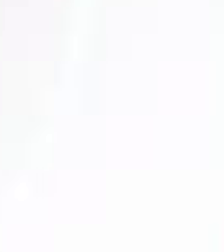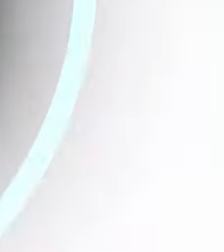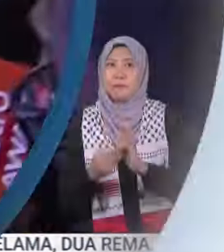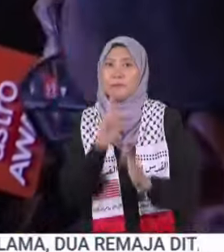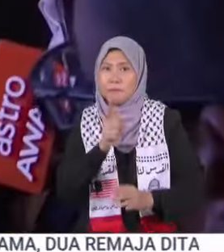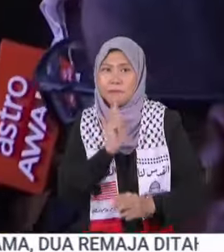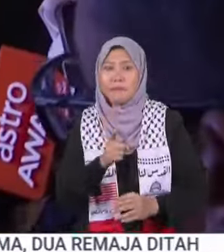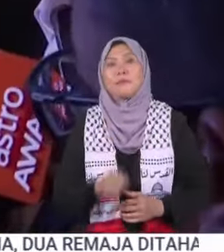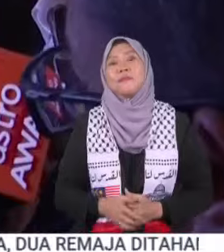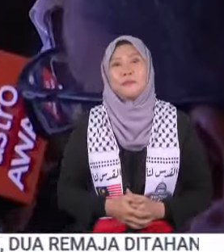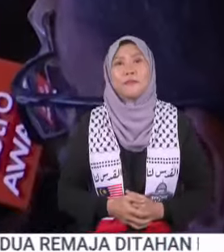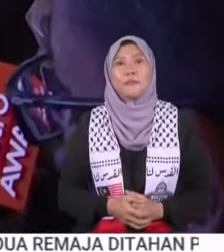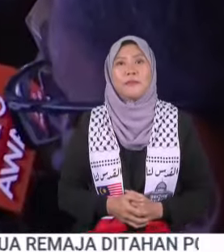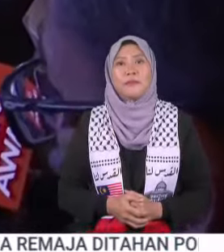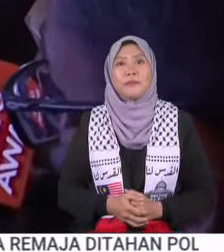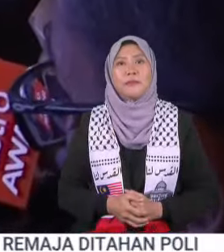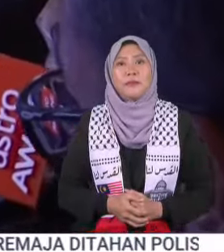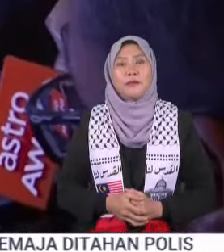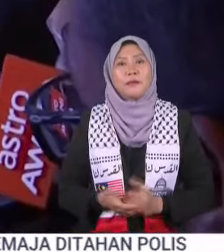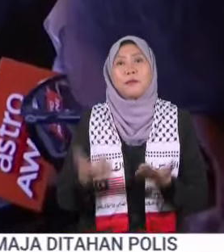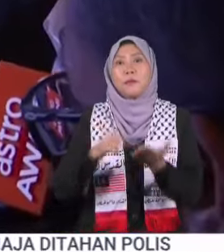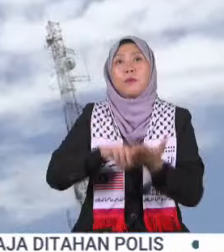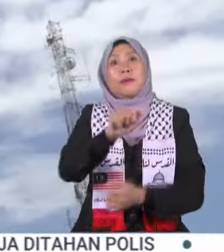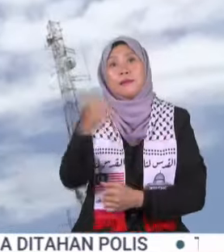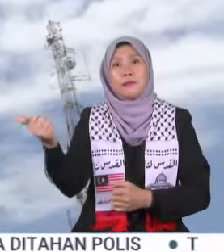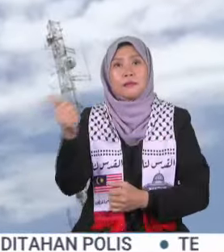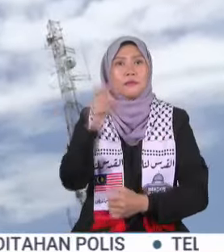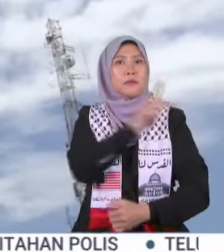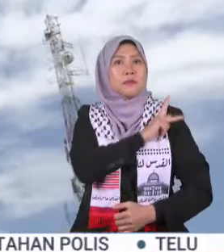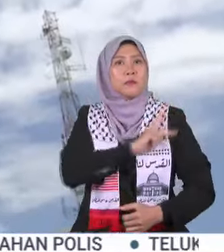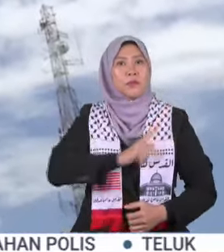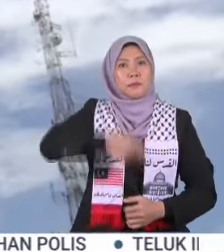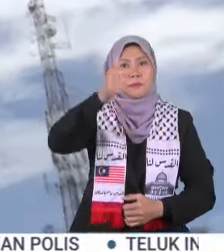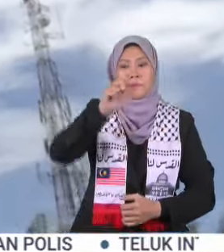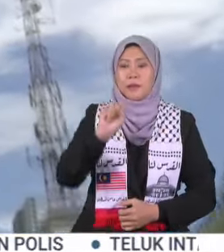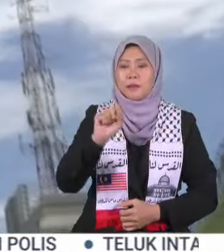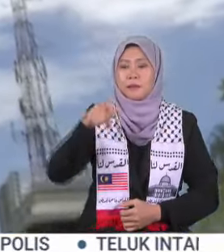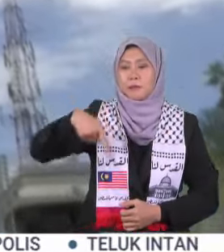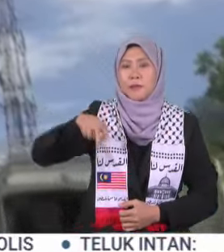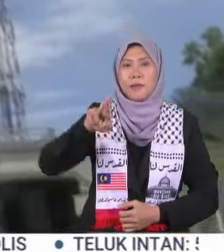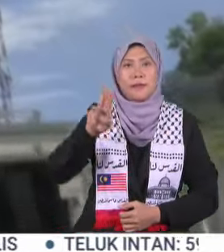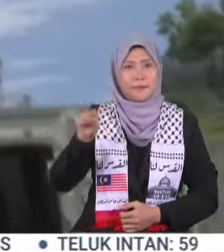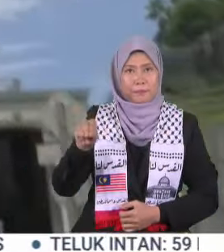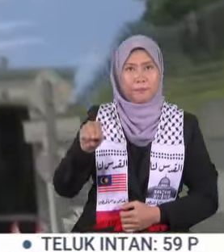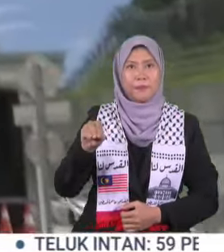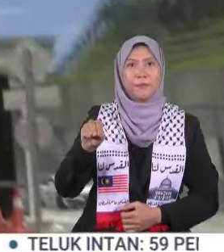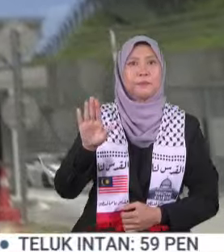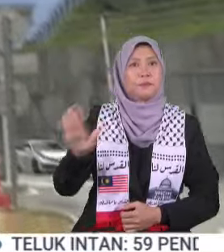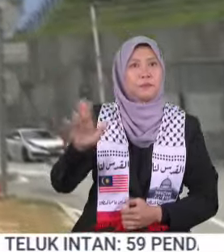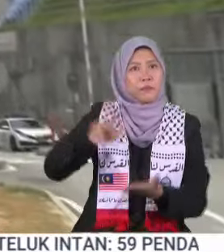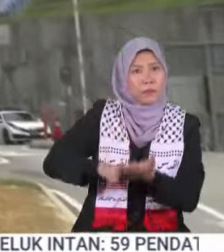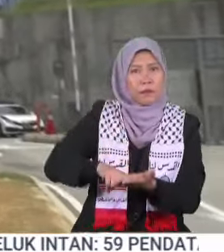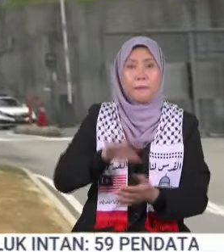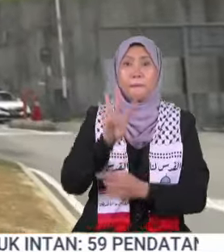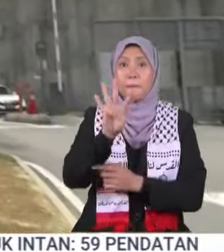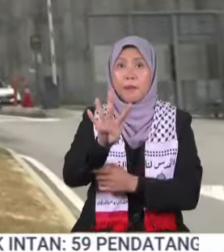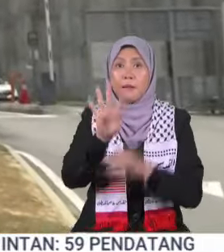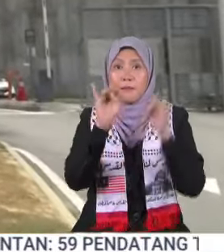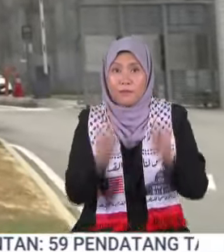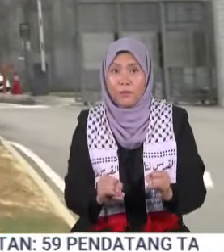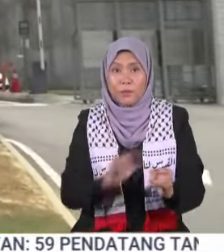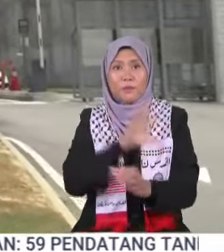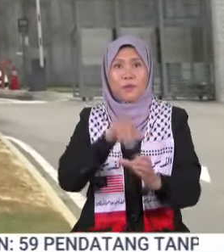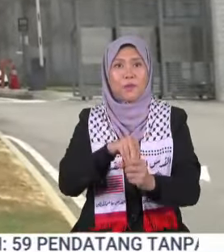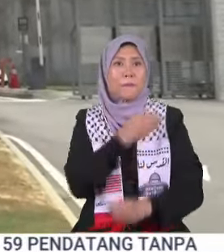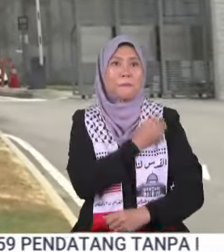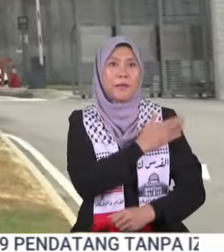Kukuh dalam perkembangan lain ketua pesuruhjaya sprm Tan Sri Azam Baki mengesahkan empat individu